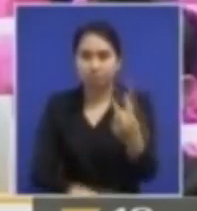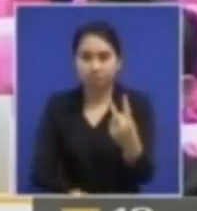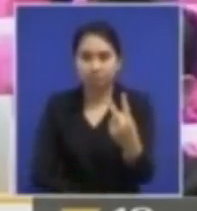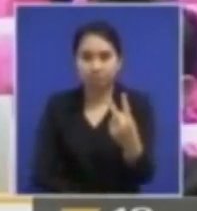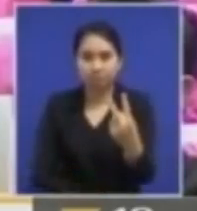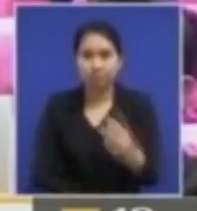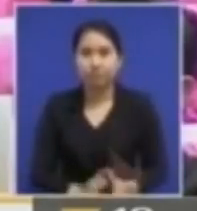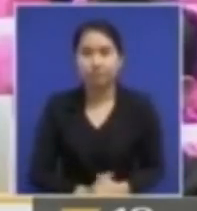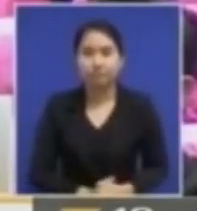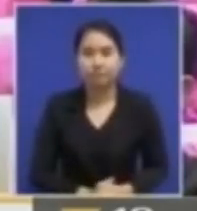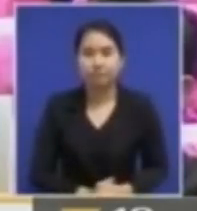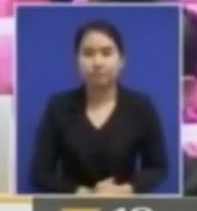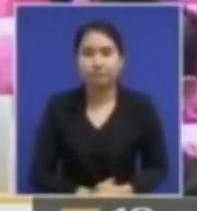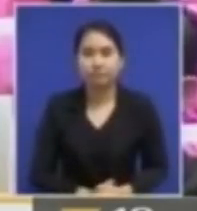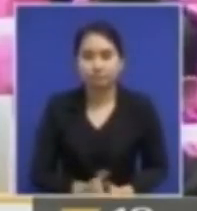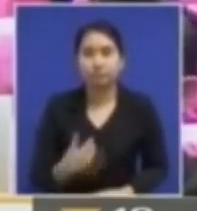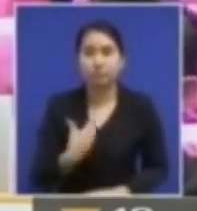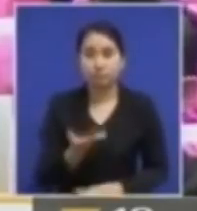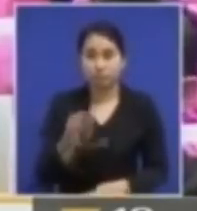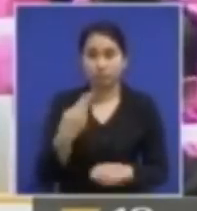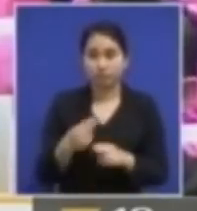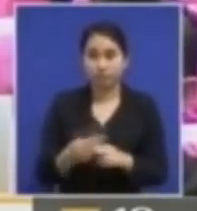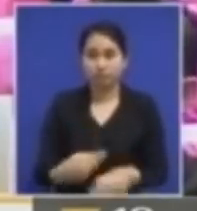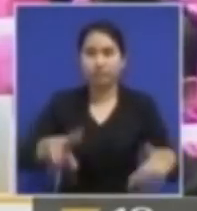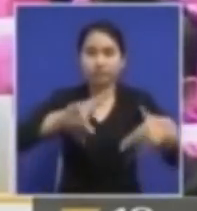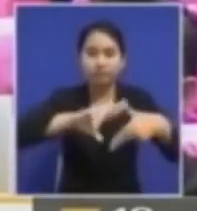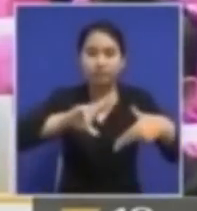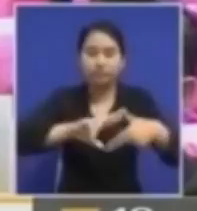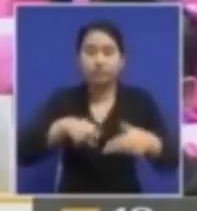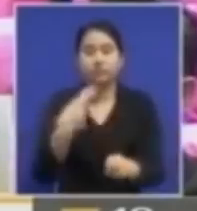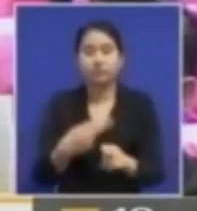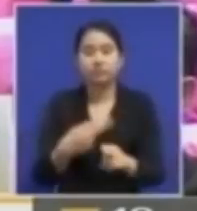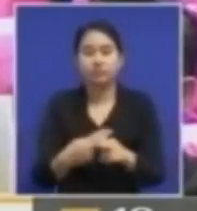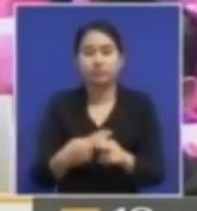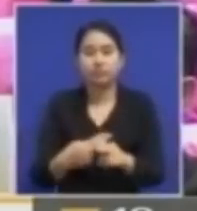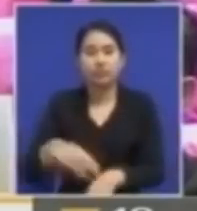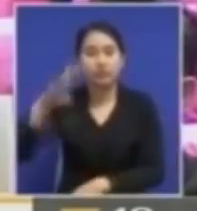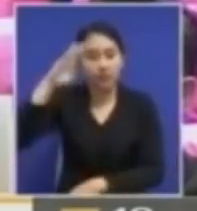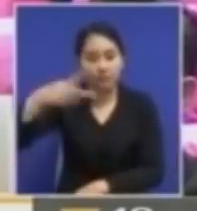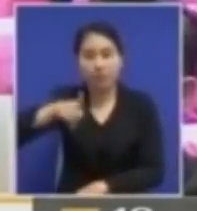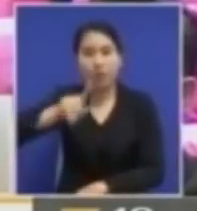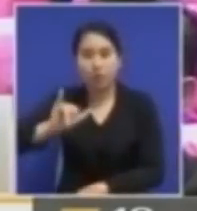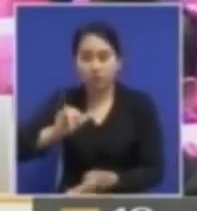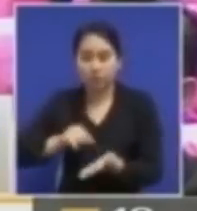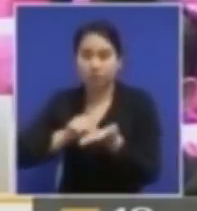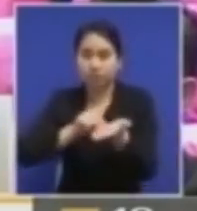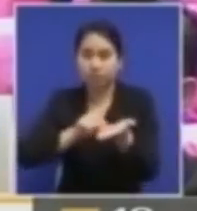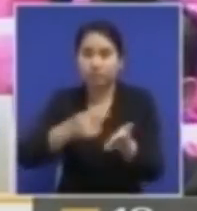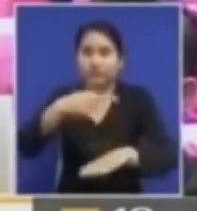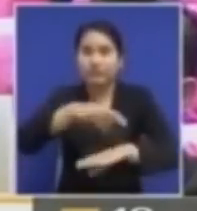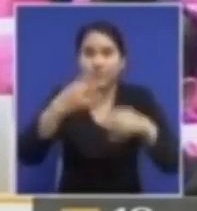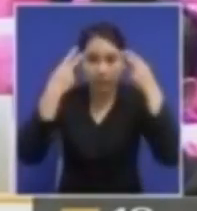พรรคพลังประชารัฐขออนุญาตเอ่ยนามพรรคได้เสนอพลเอกประยุทธ์จันทร์โอชาเป็นนายกรัฐมนตรีให้สภาแห่